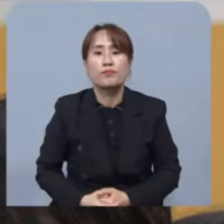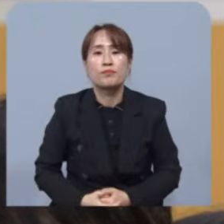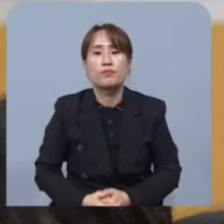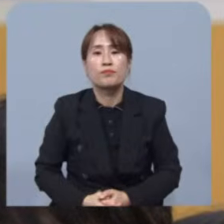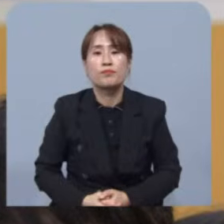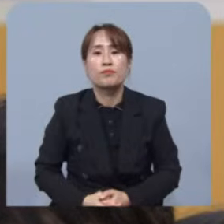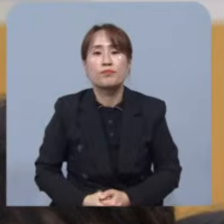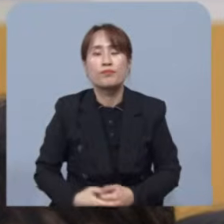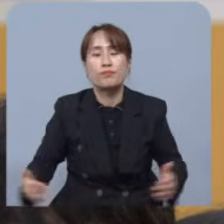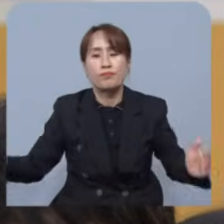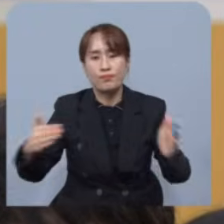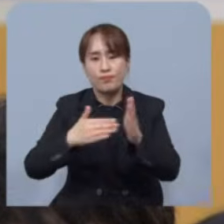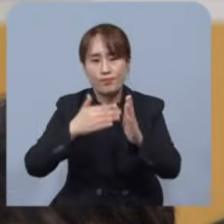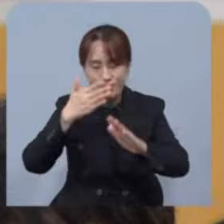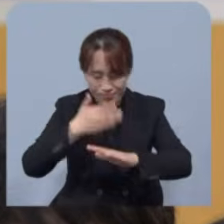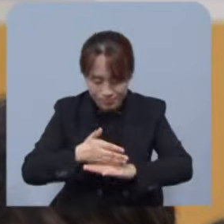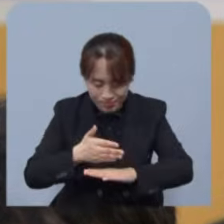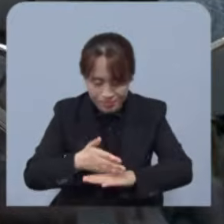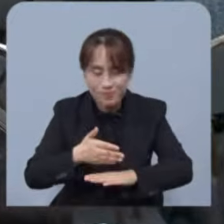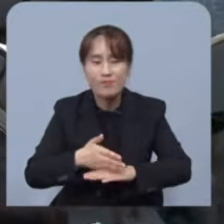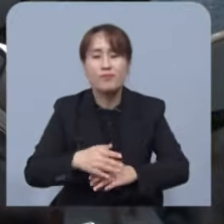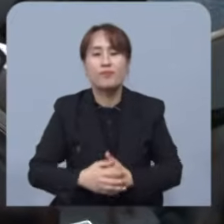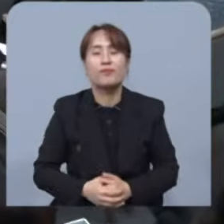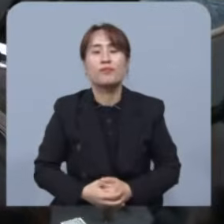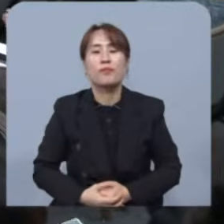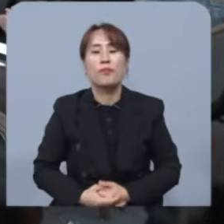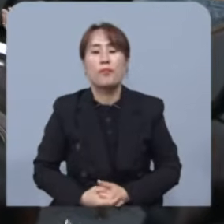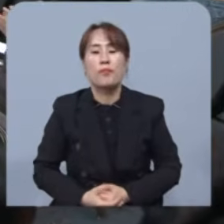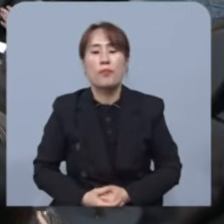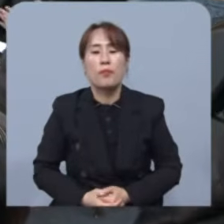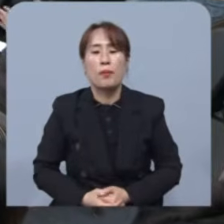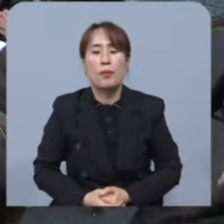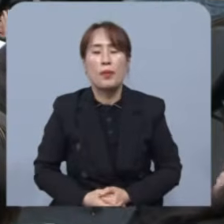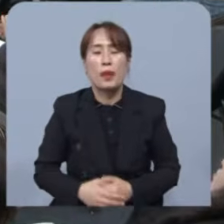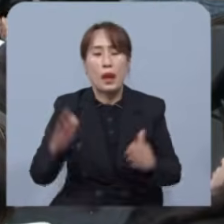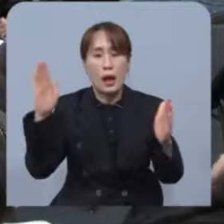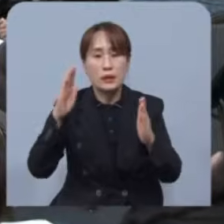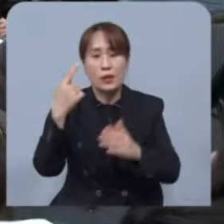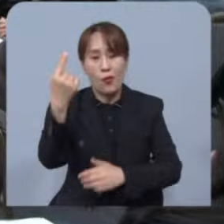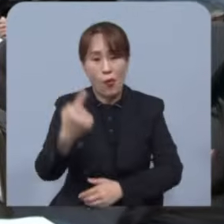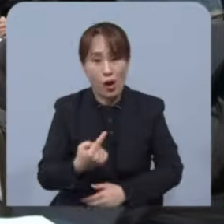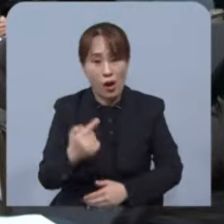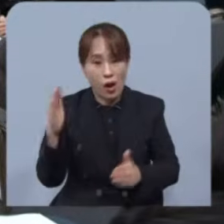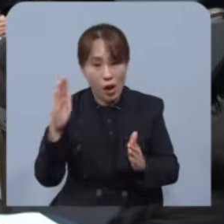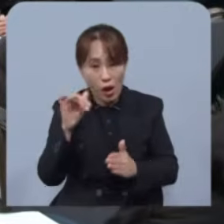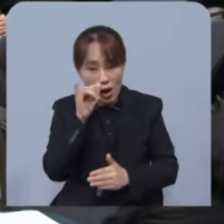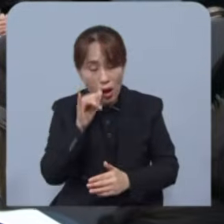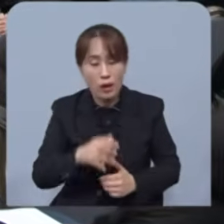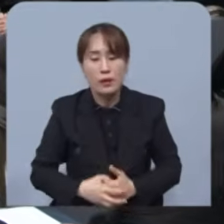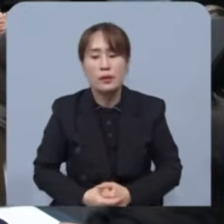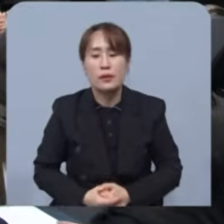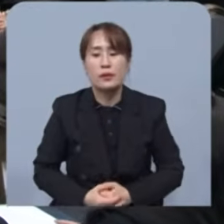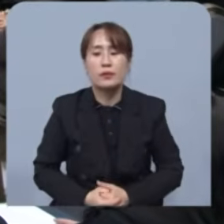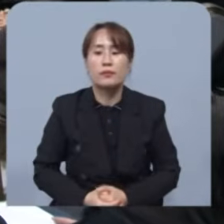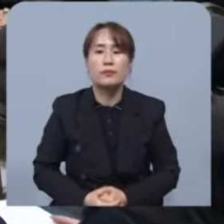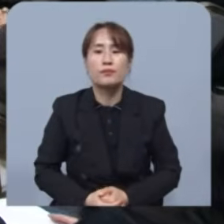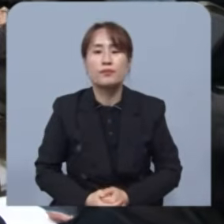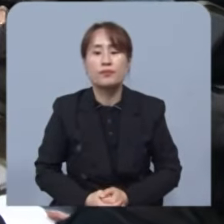생각합니다. 이상입니다. 네, 감사합니다. 학생분이 와 계신가요? 네.